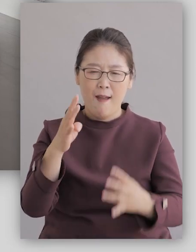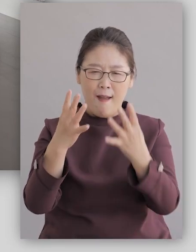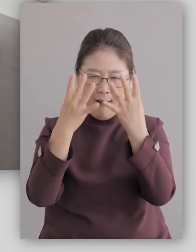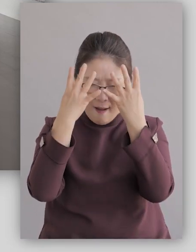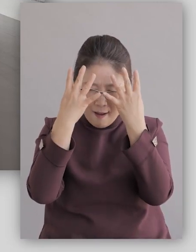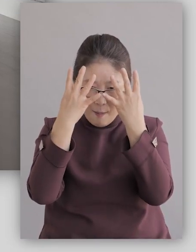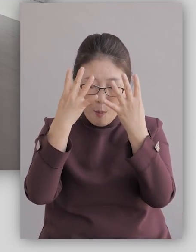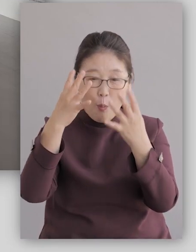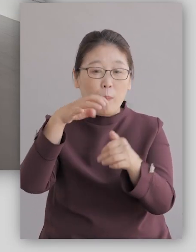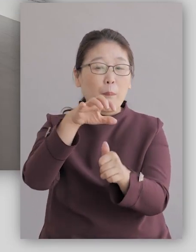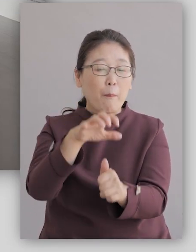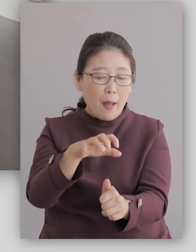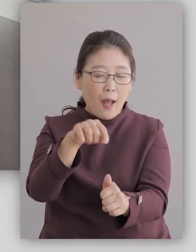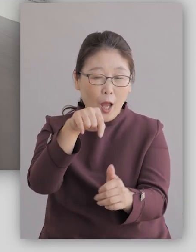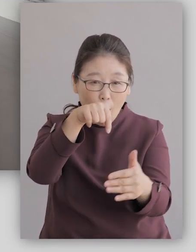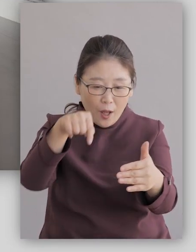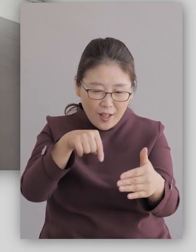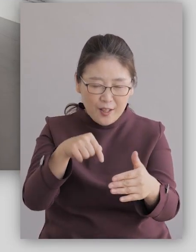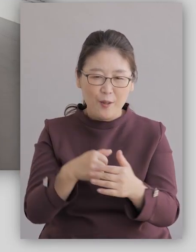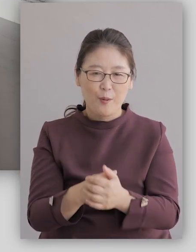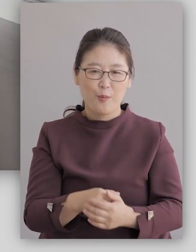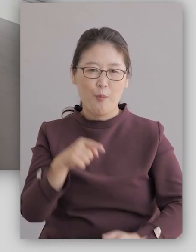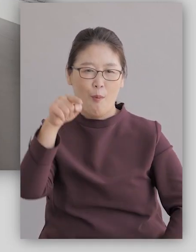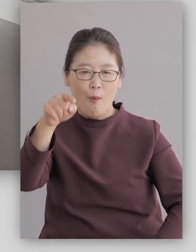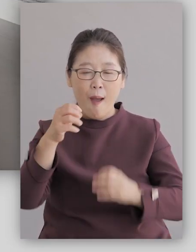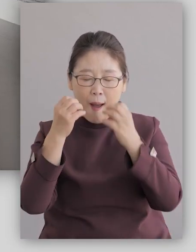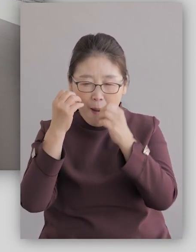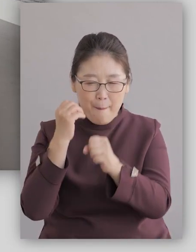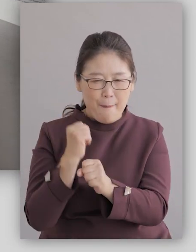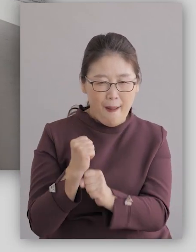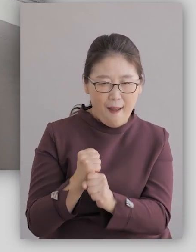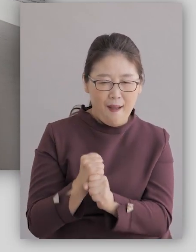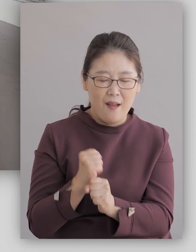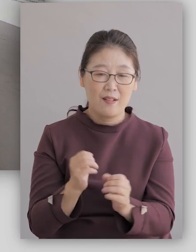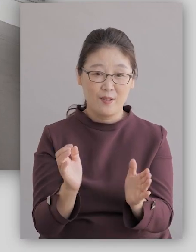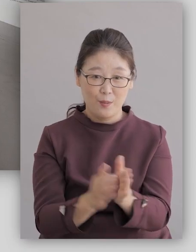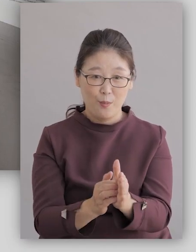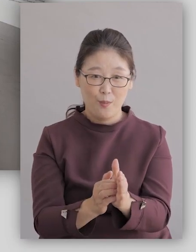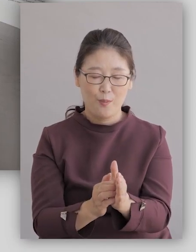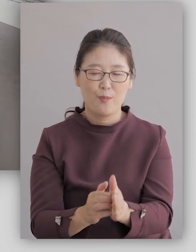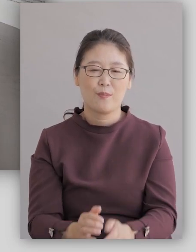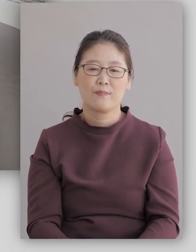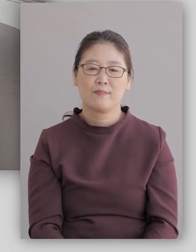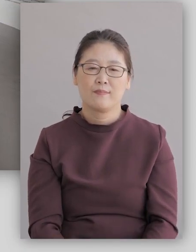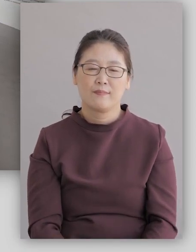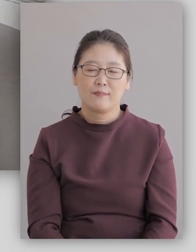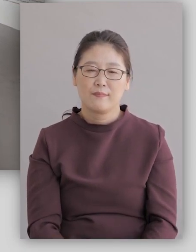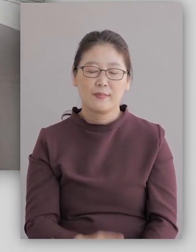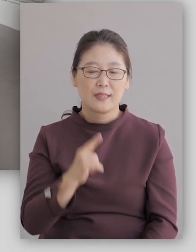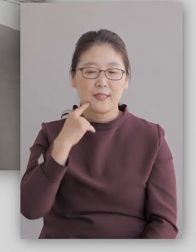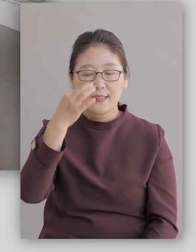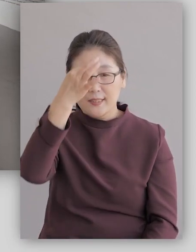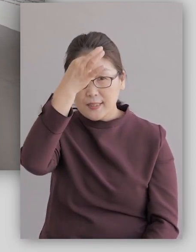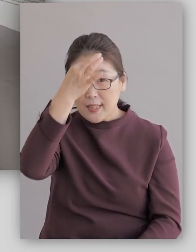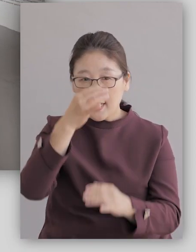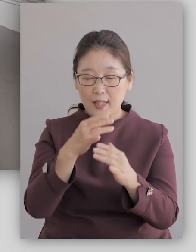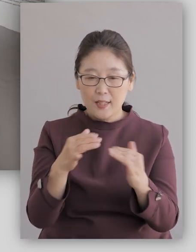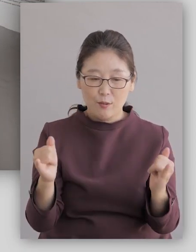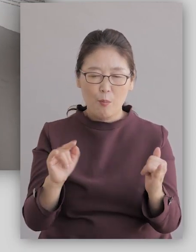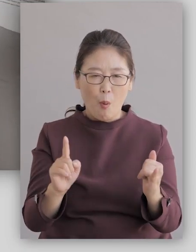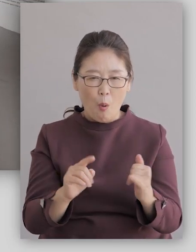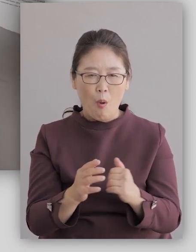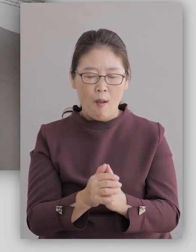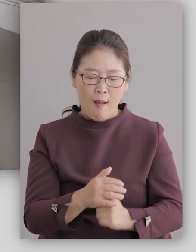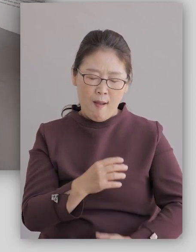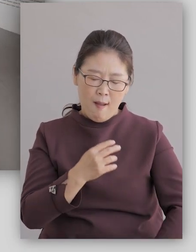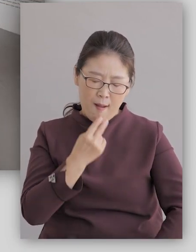옥중에서도 끊임없이 창작을 하셨어요. 그 부분에 저희들은 이제 주목을 하게 됐는데요. 예술가들은 이런